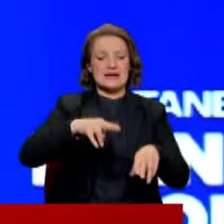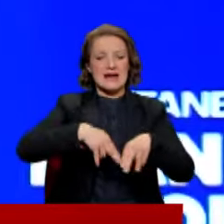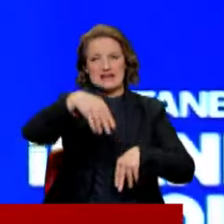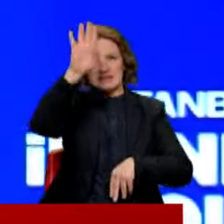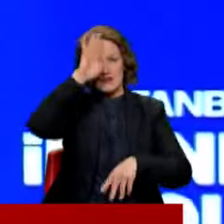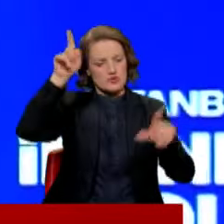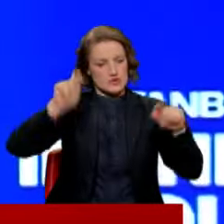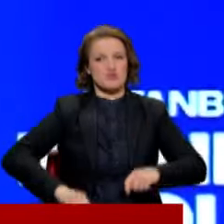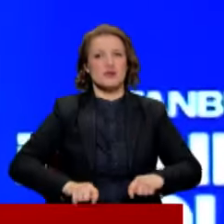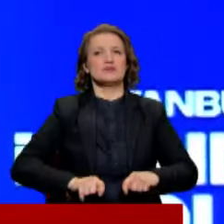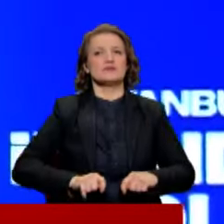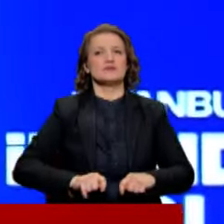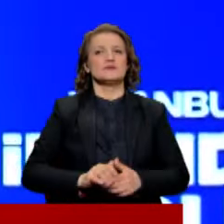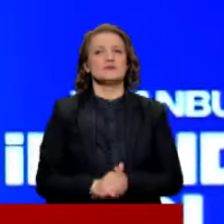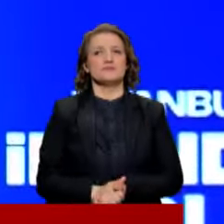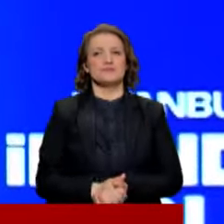İstanbul'u da yapacağız.